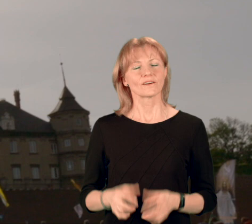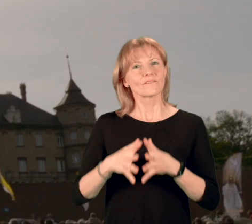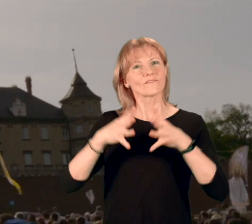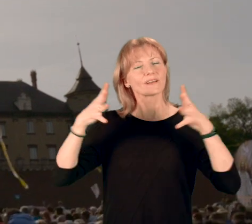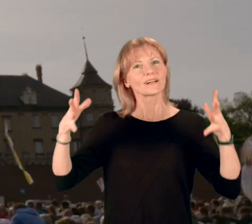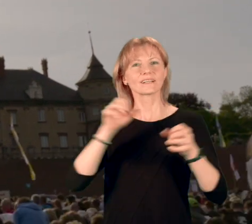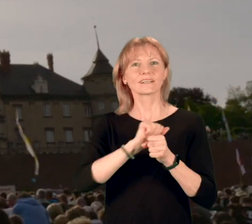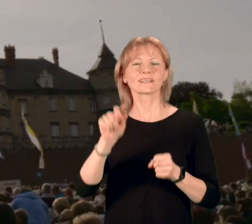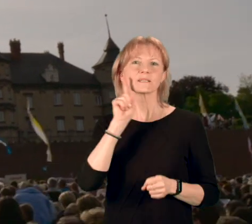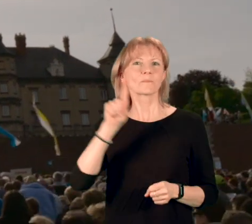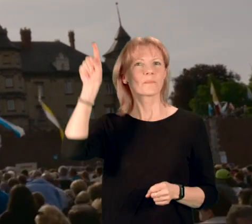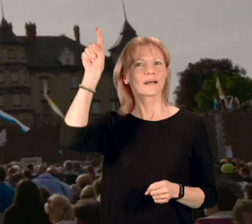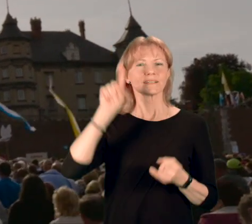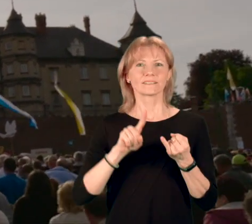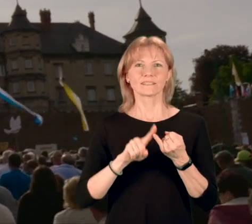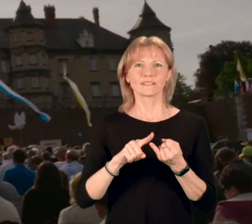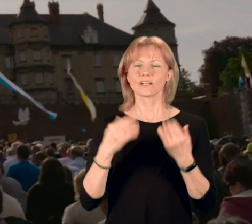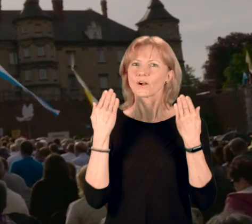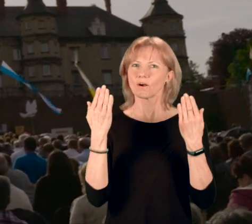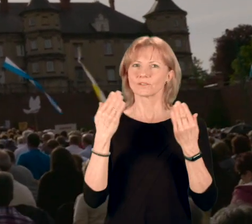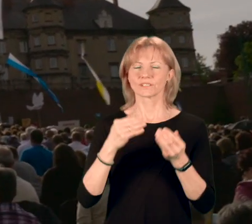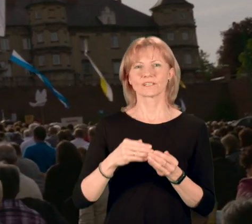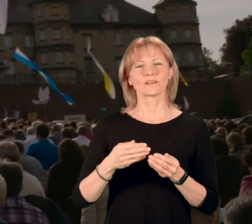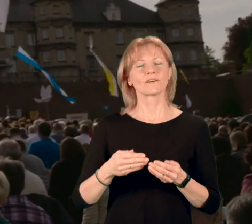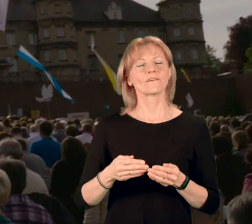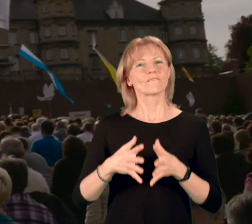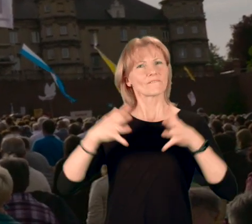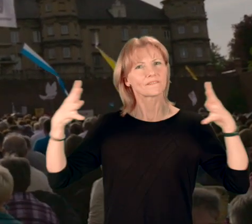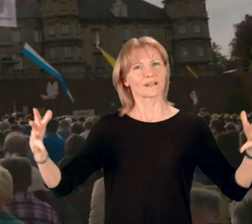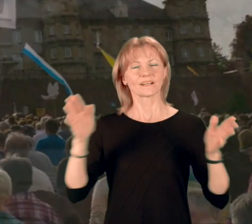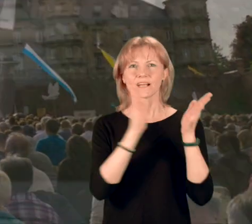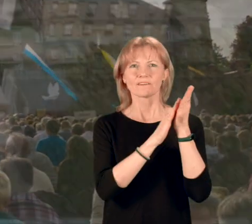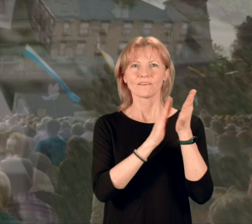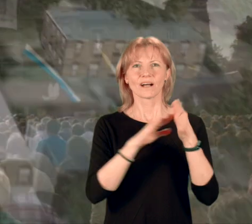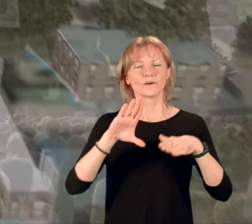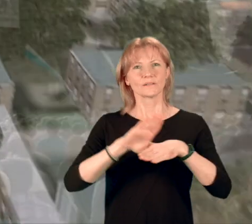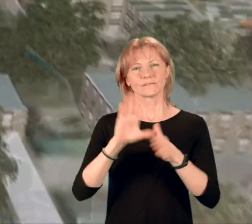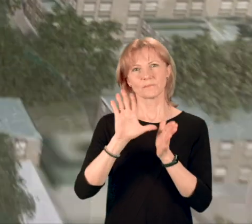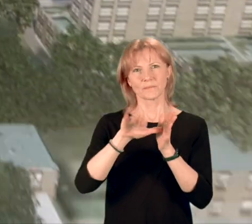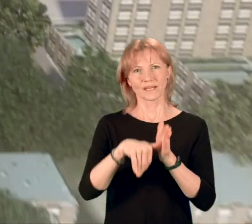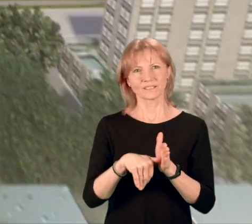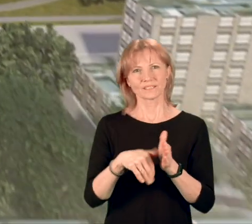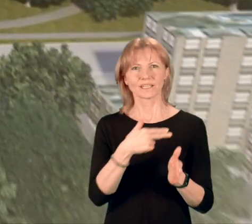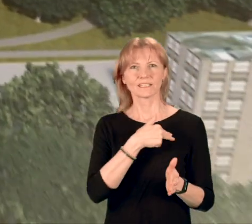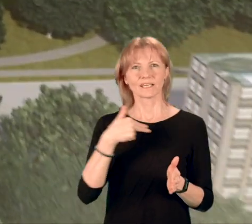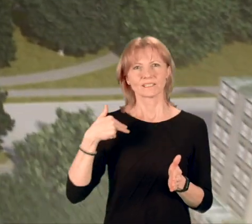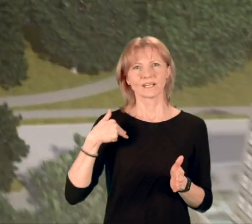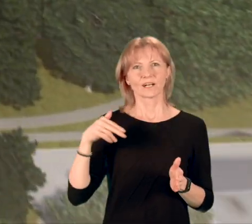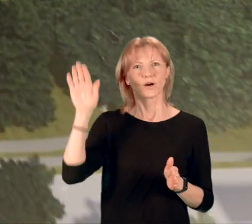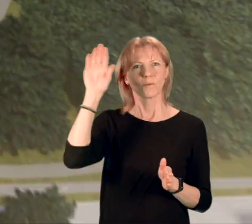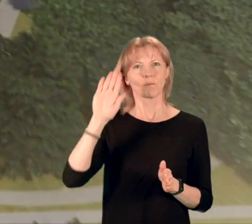Wielki jest Pani godzien wielkiej chwały w mieście